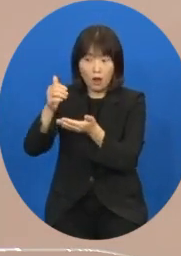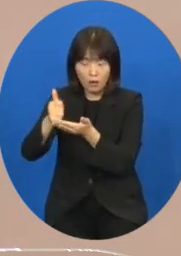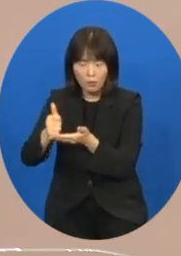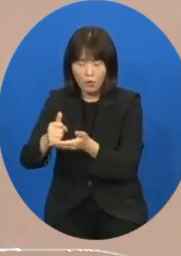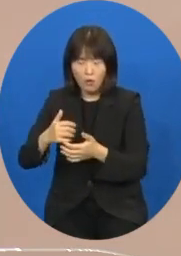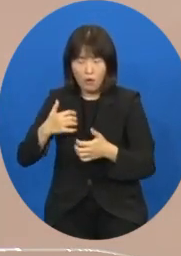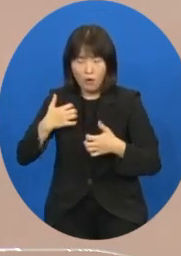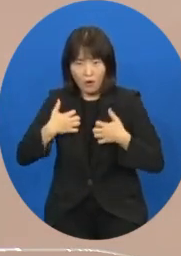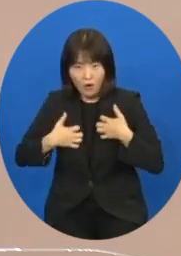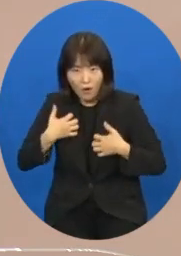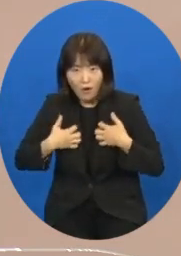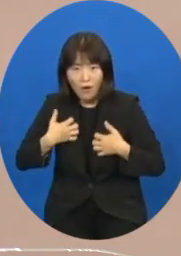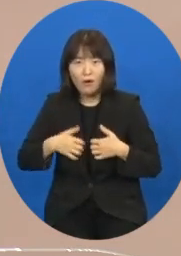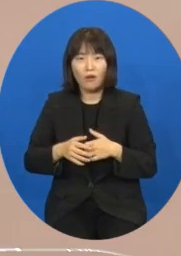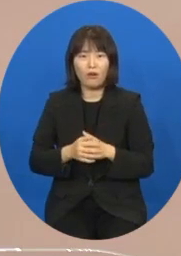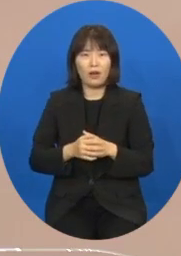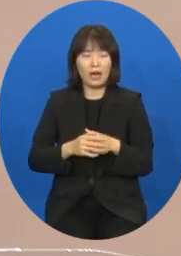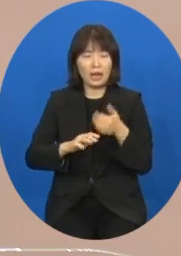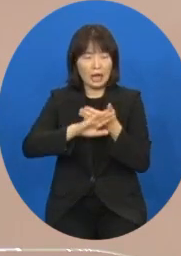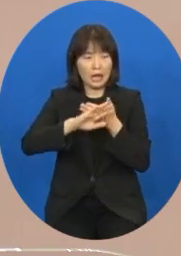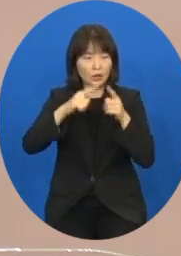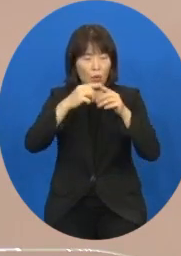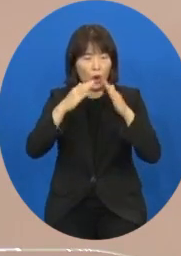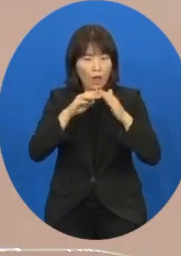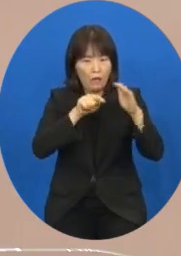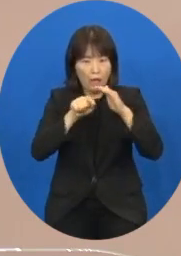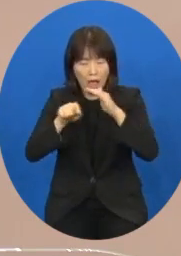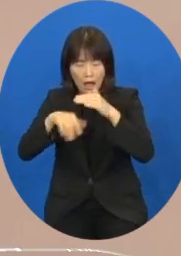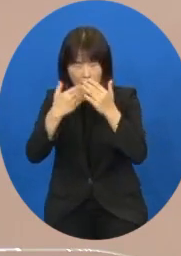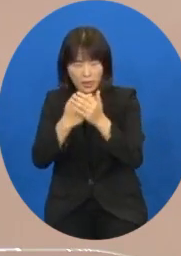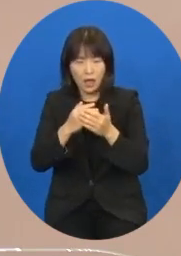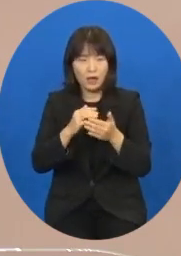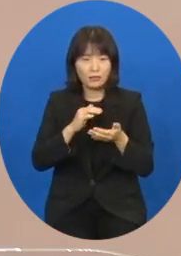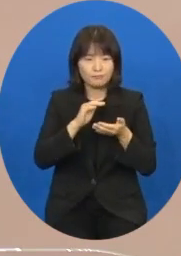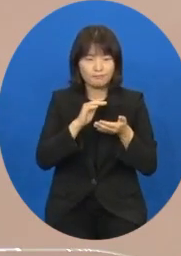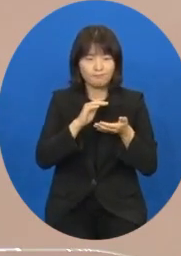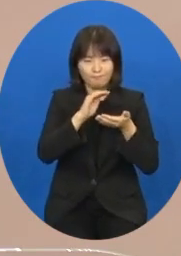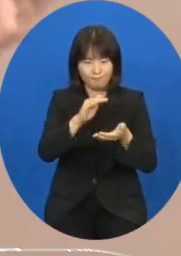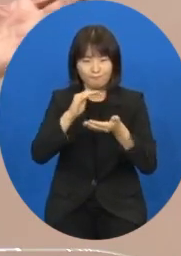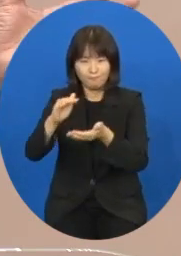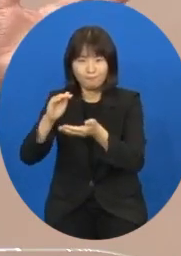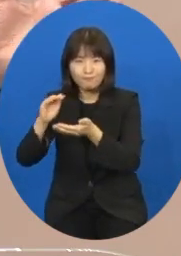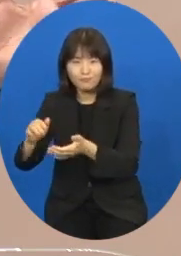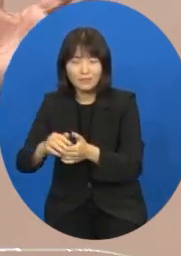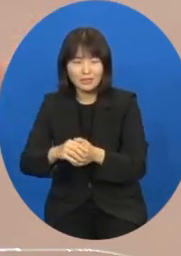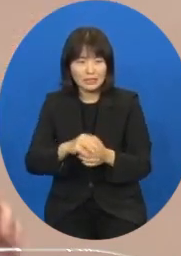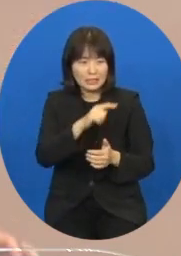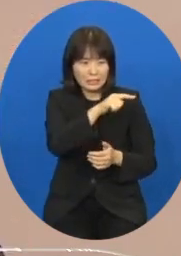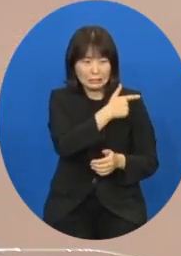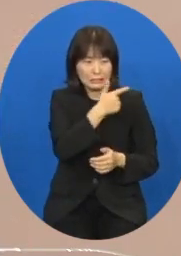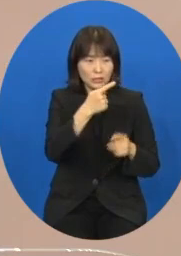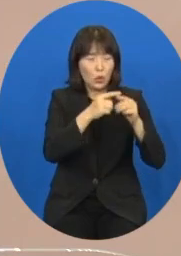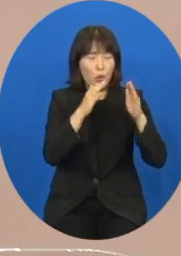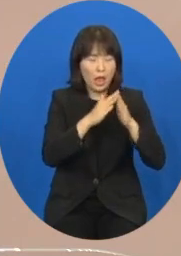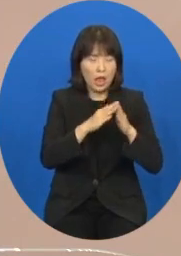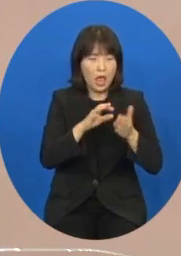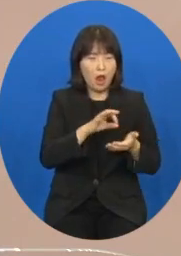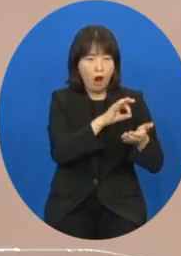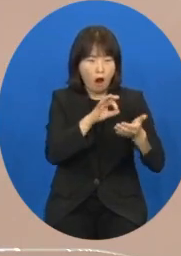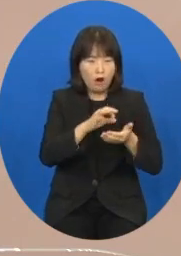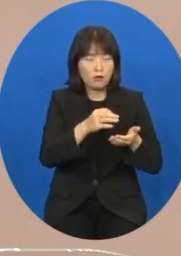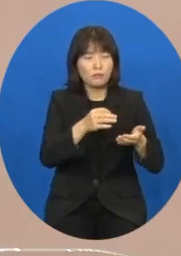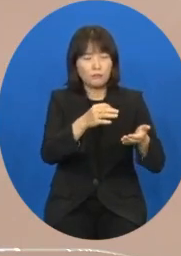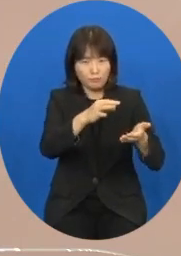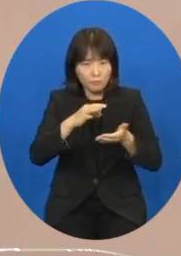기뻐하면서 다른 교회에 가서 다 말씀을 하신 거예요. 그 교회가 이렇게 했다더라. 다른